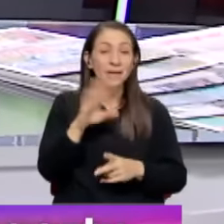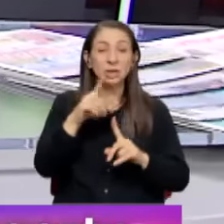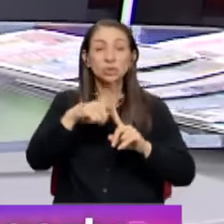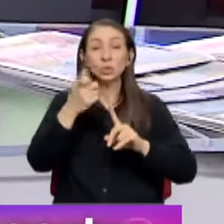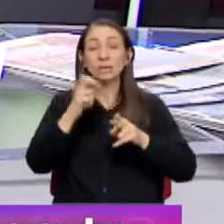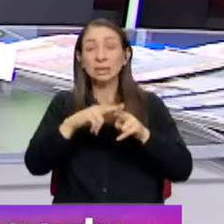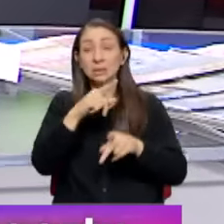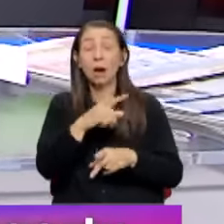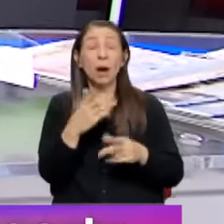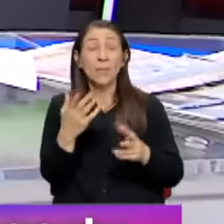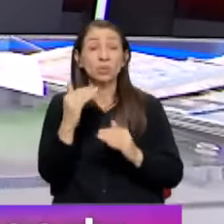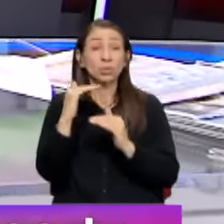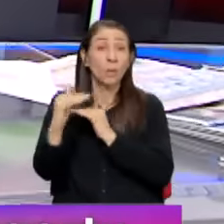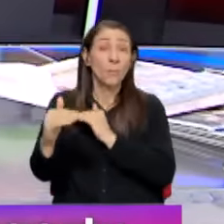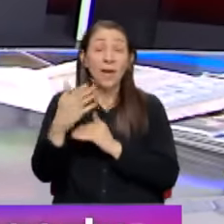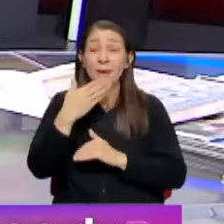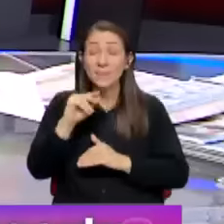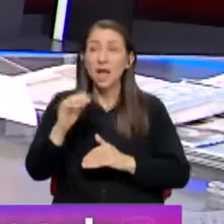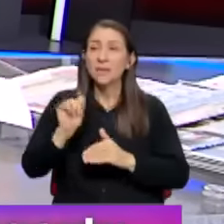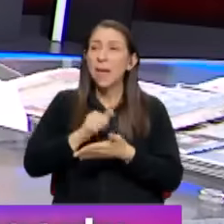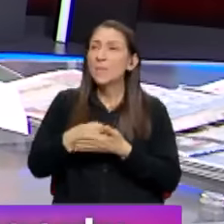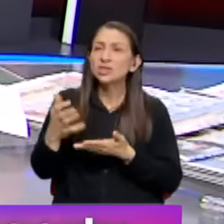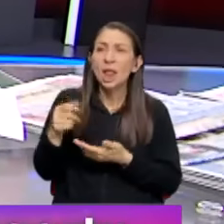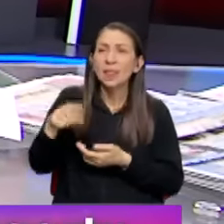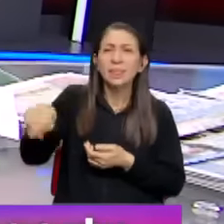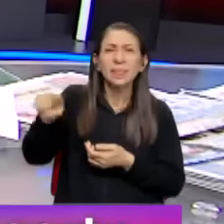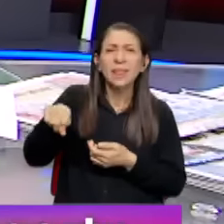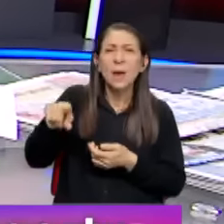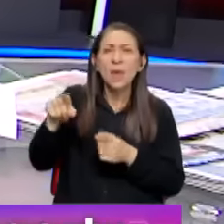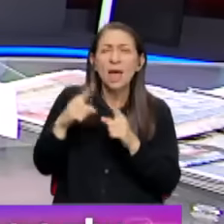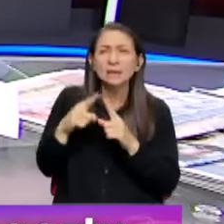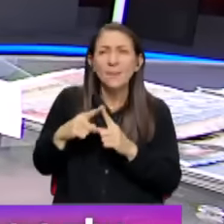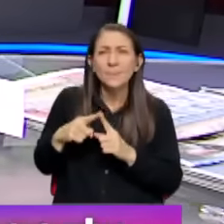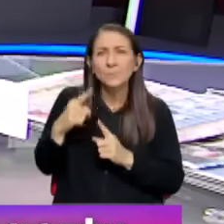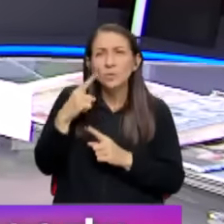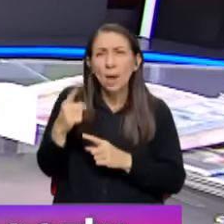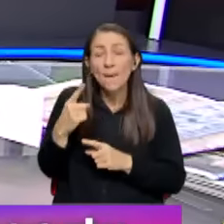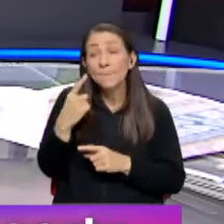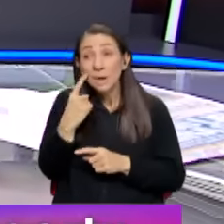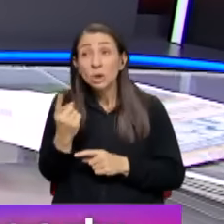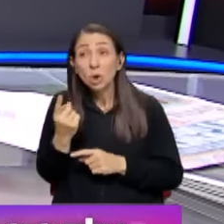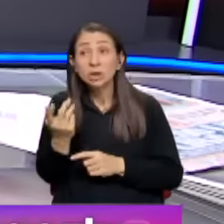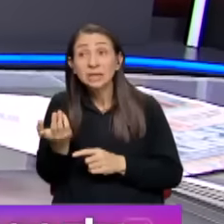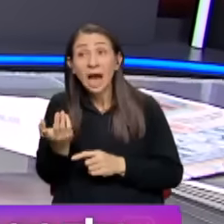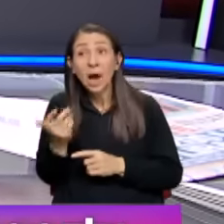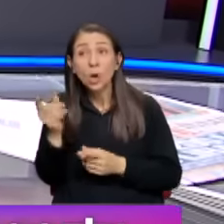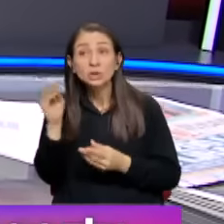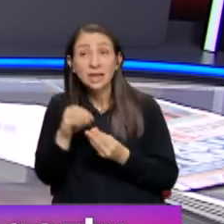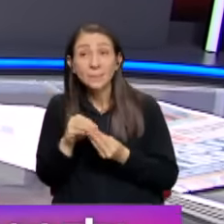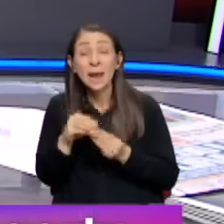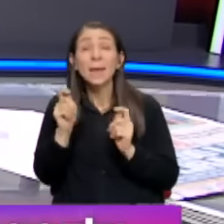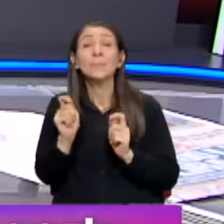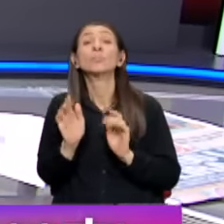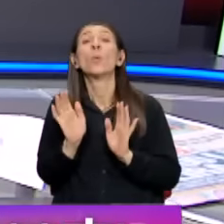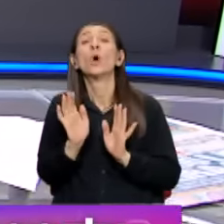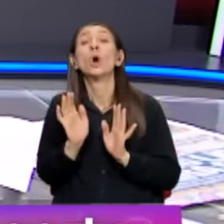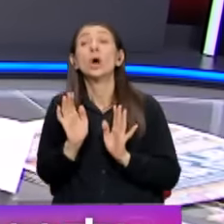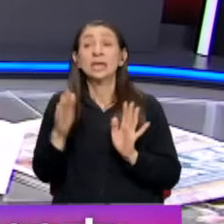TÜİK'in. Ama vatandaşa, emekliye, asgari ücretliye buradaki hesaplamalar üzerinden bakılıyor da o zamlar yapılmıyor